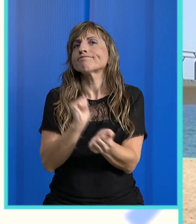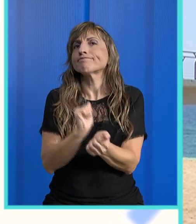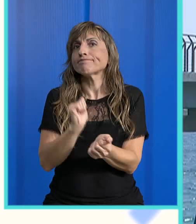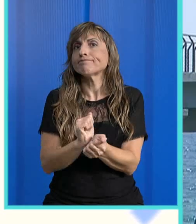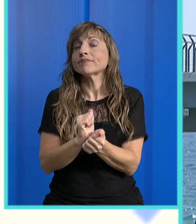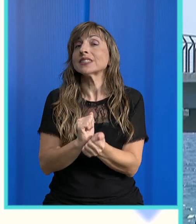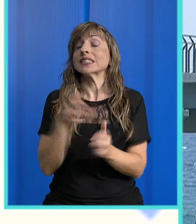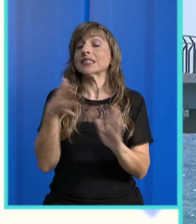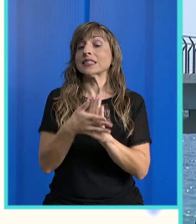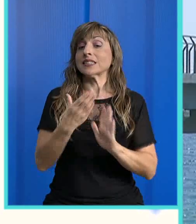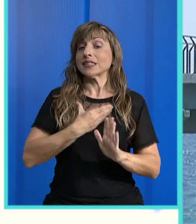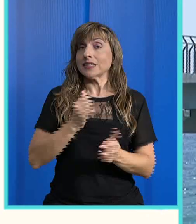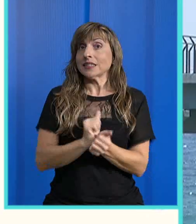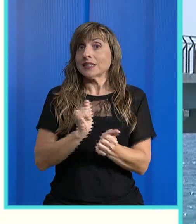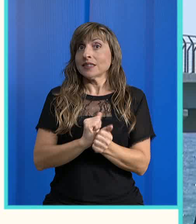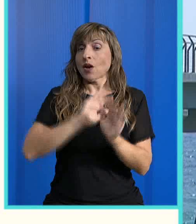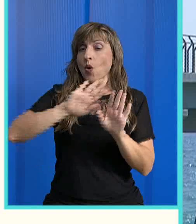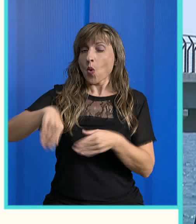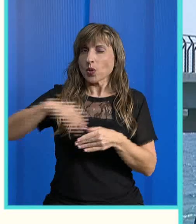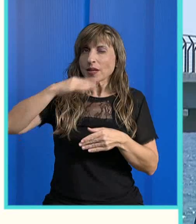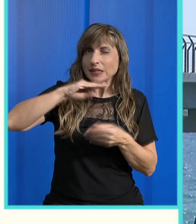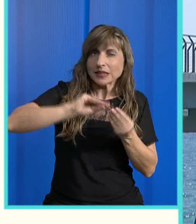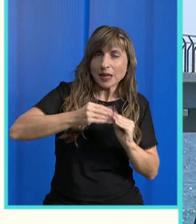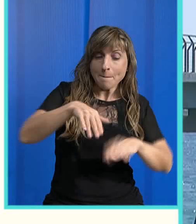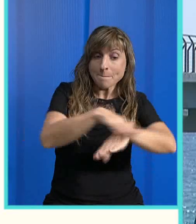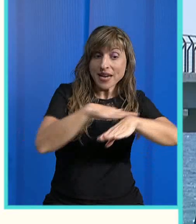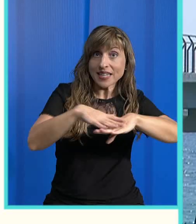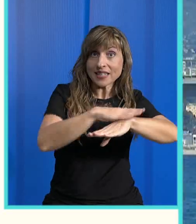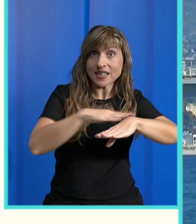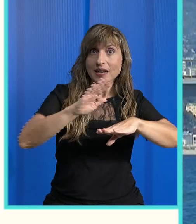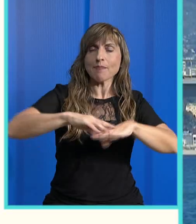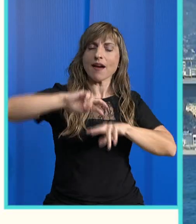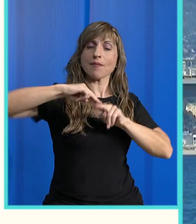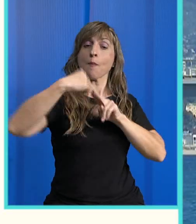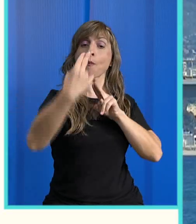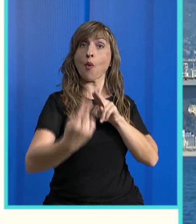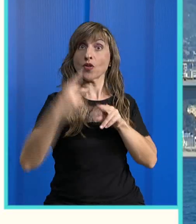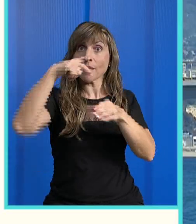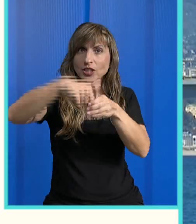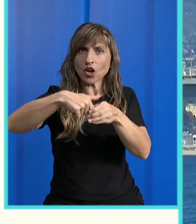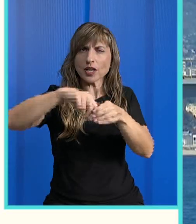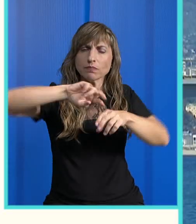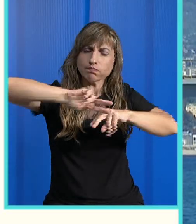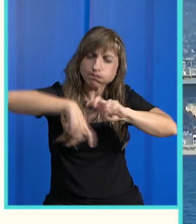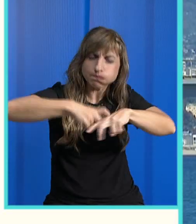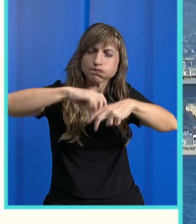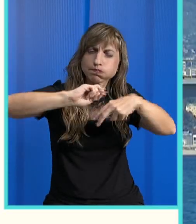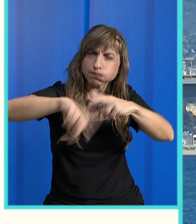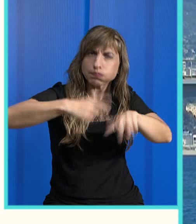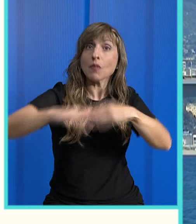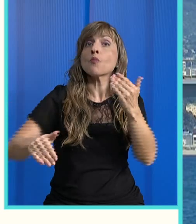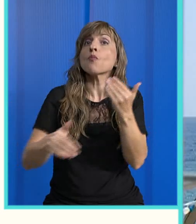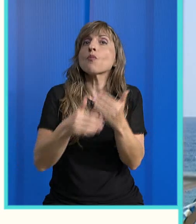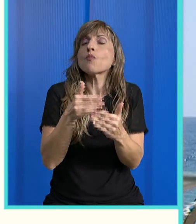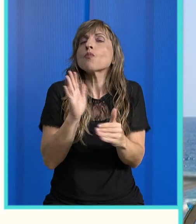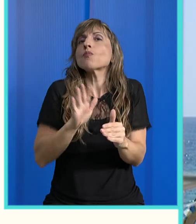explicat que l'Ajuntament està a'espera d'un darrer tràmit del Ministeri per rehabilitar el pont del petroli, unes obres que podrien iniciar-se